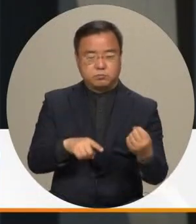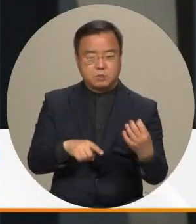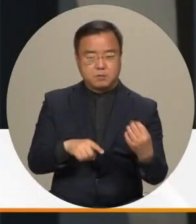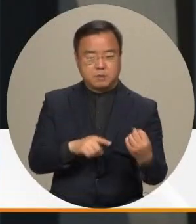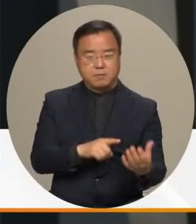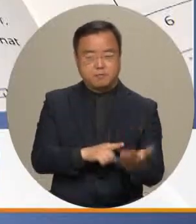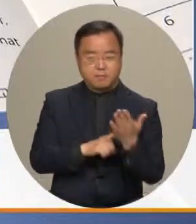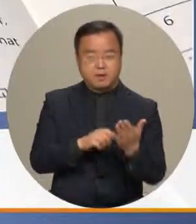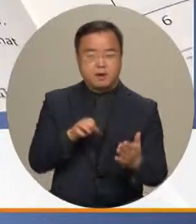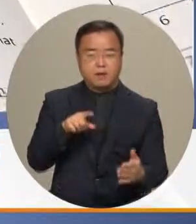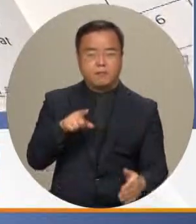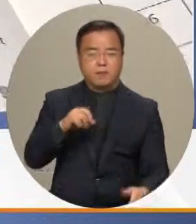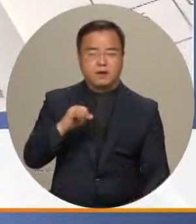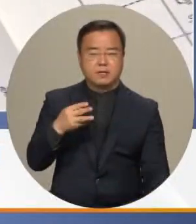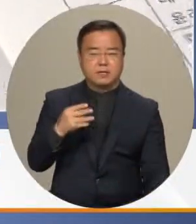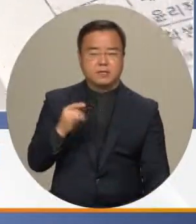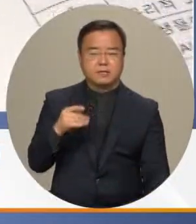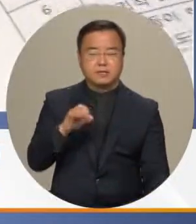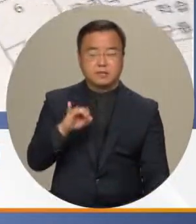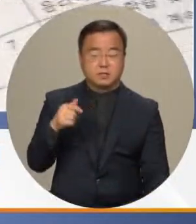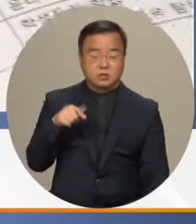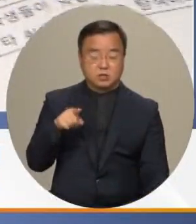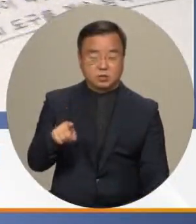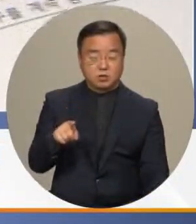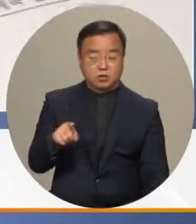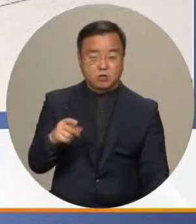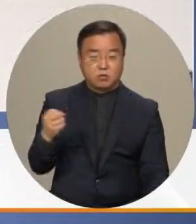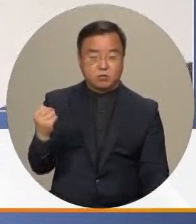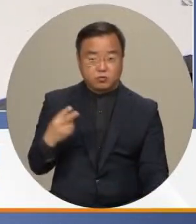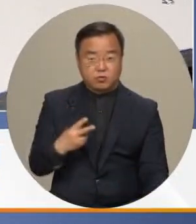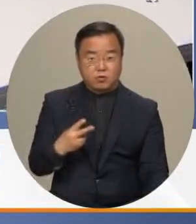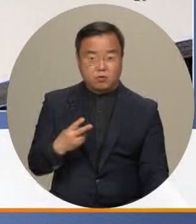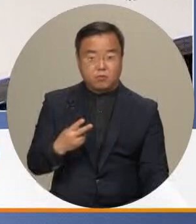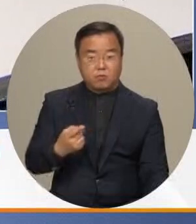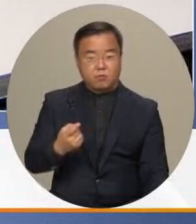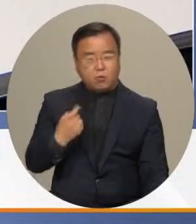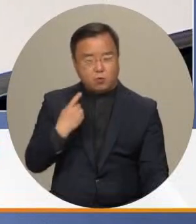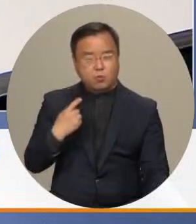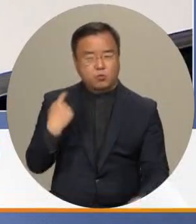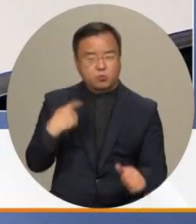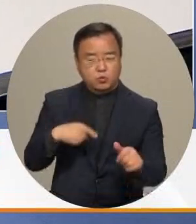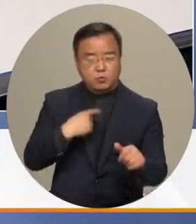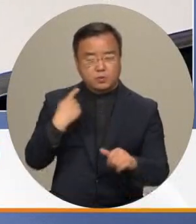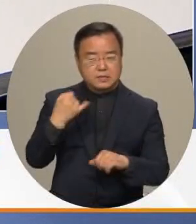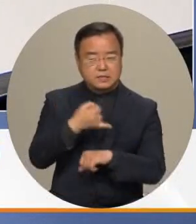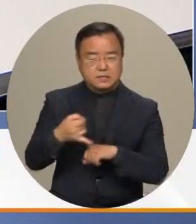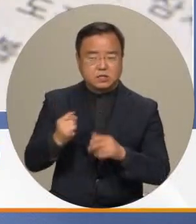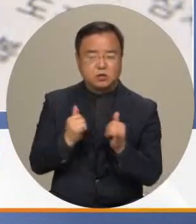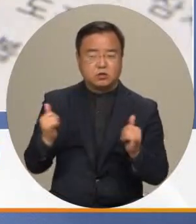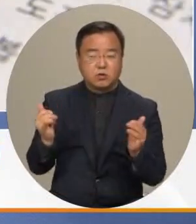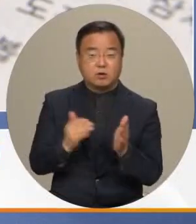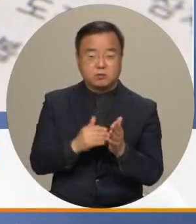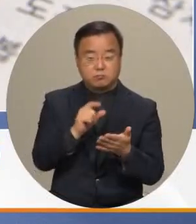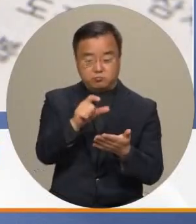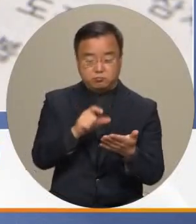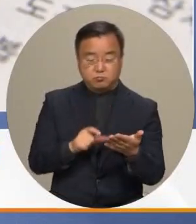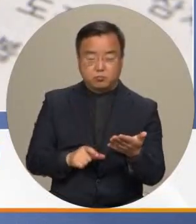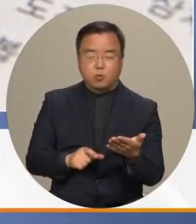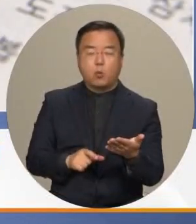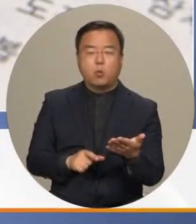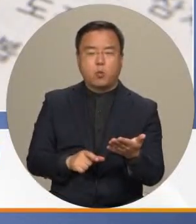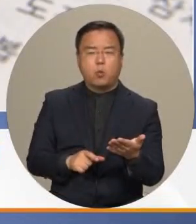퍼실리테이터 멘토 코치 러닝 디자이너 이런 식으로 우리가 알고 있는 답들을 정말 일목요연하게 표로 나타내 주더라고요 그래서